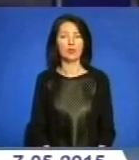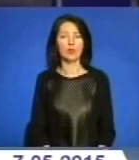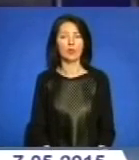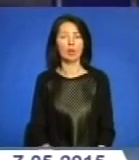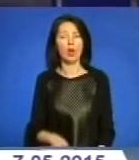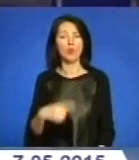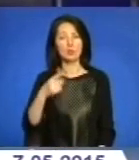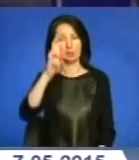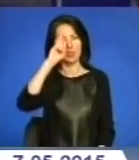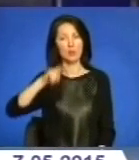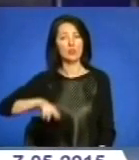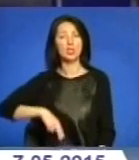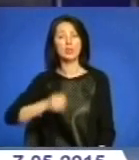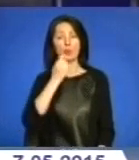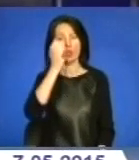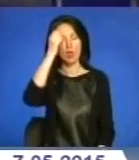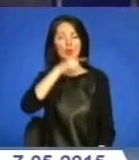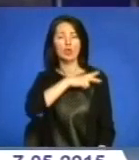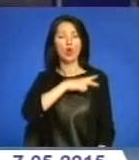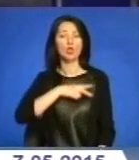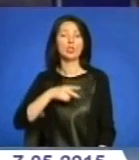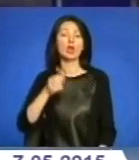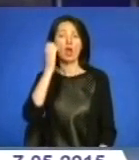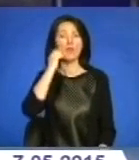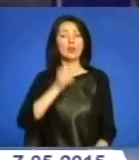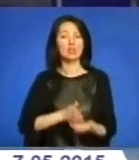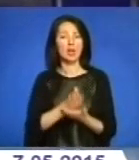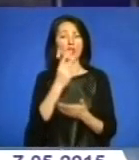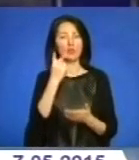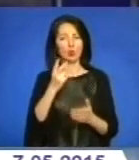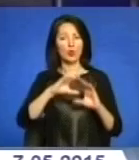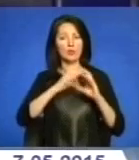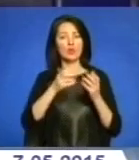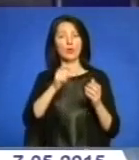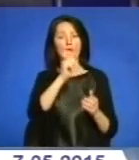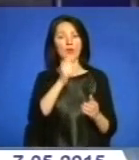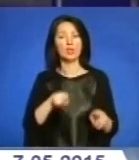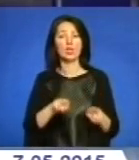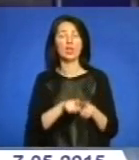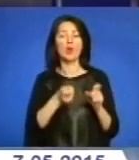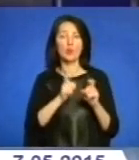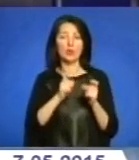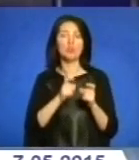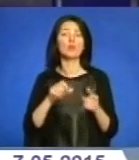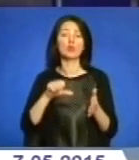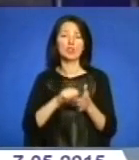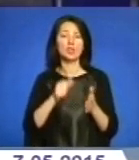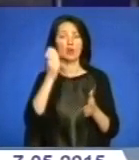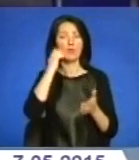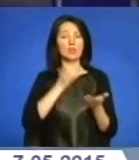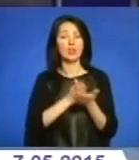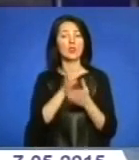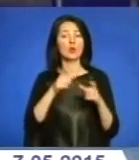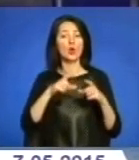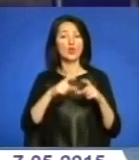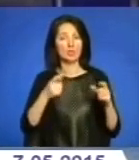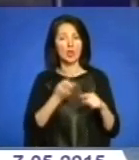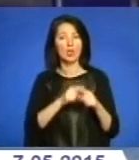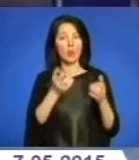В обласній державній адміністрації подяками нагородили ветеранів Другої світової війни та борців і учасників ветеранських організацій, які брали участь у